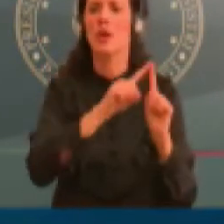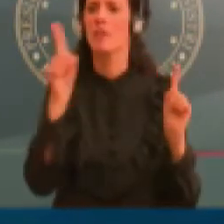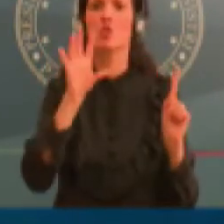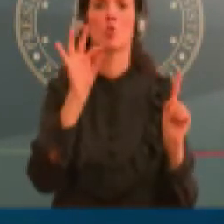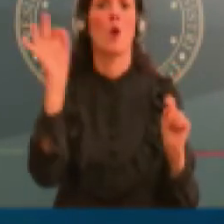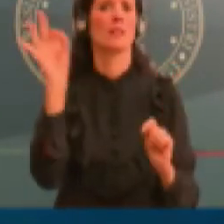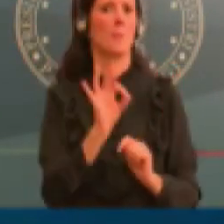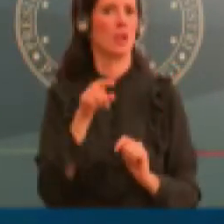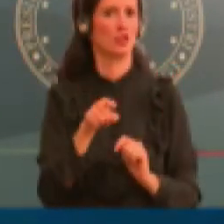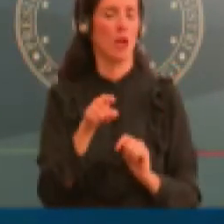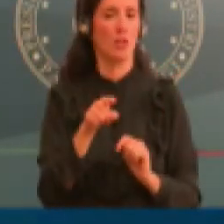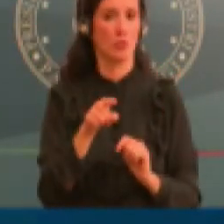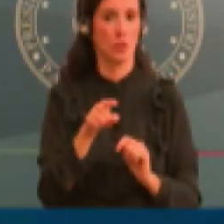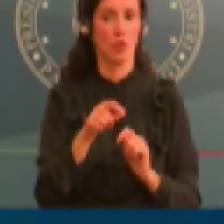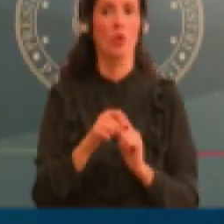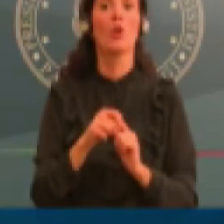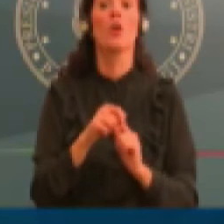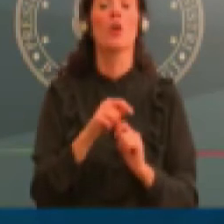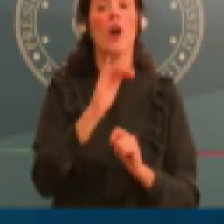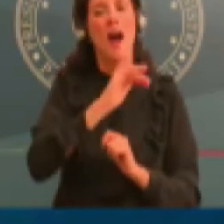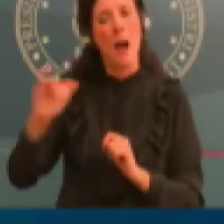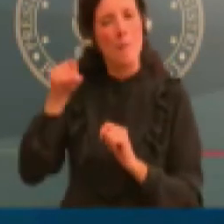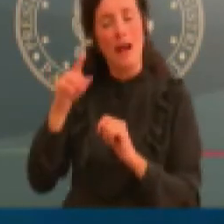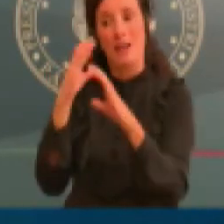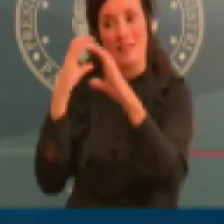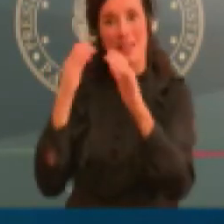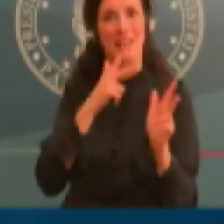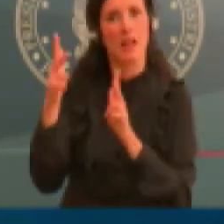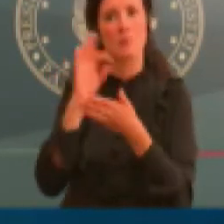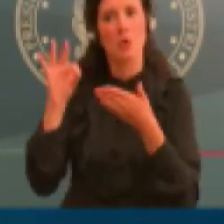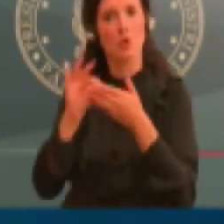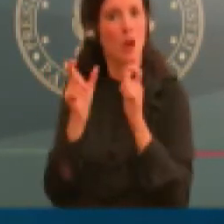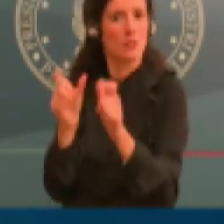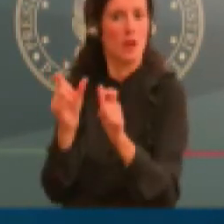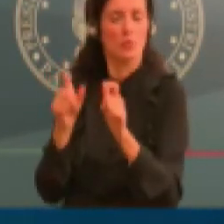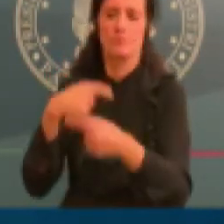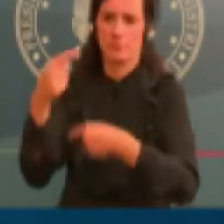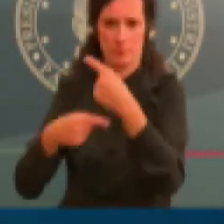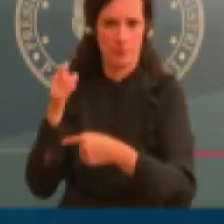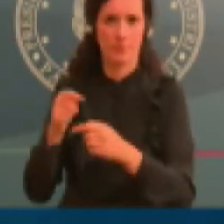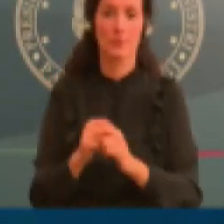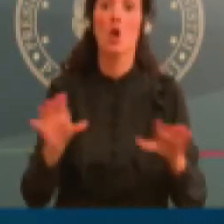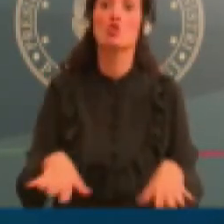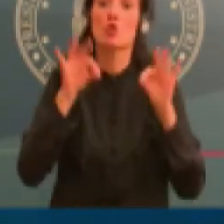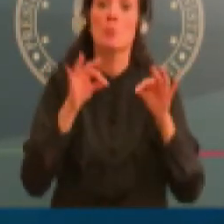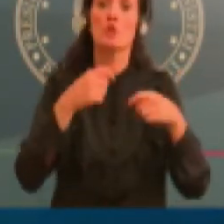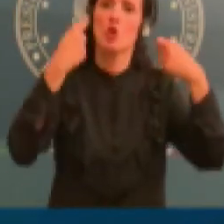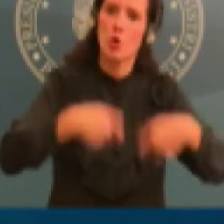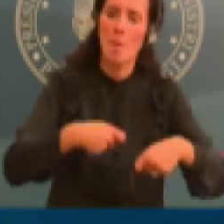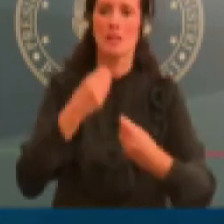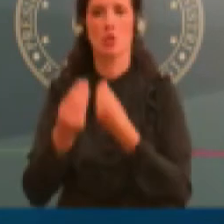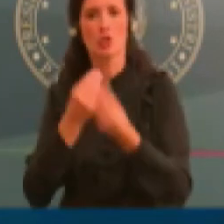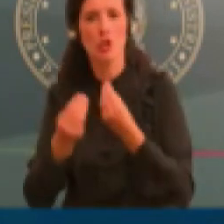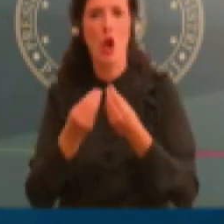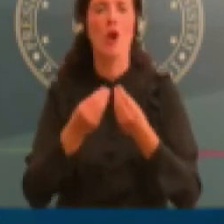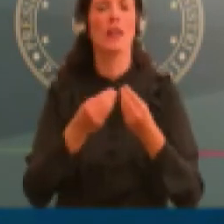Sono sospese le scommesse, giochi, videogiochi, anche nei bar, nelle tabaccherie. Bar e ristoranti restano aperti